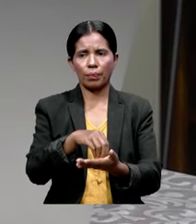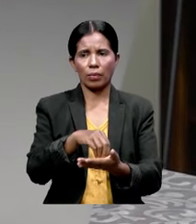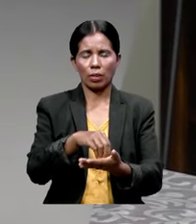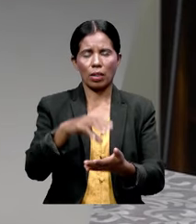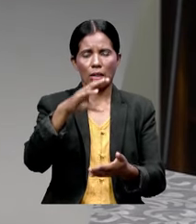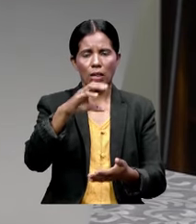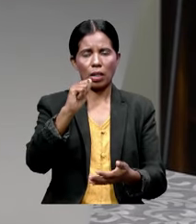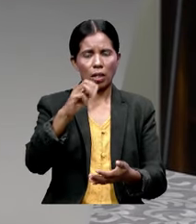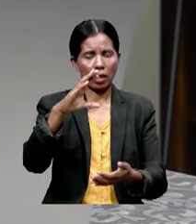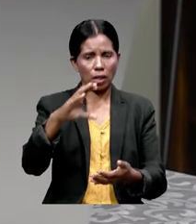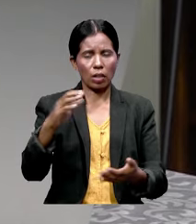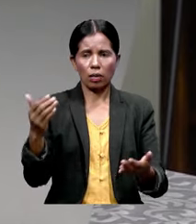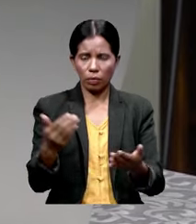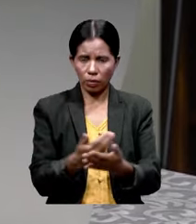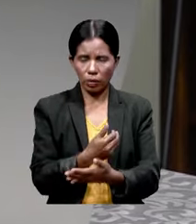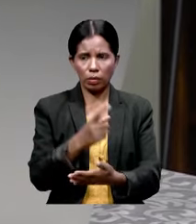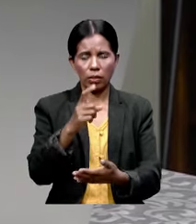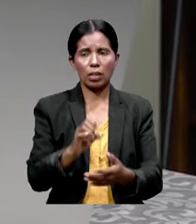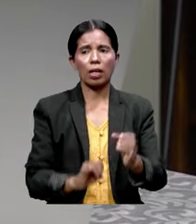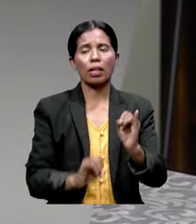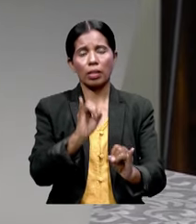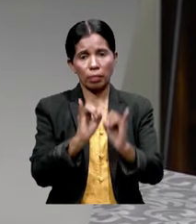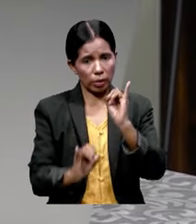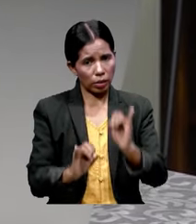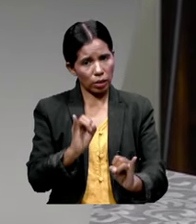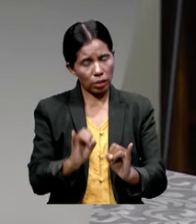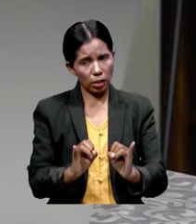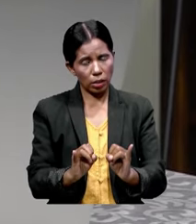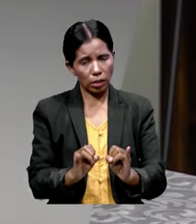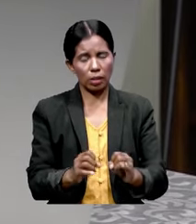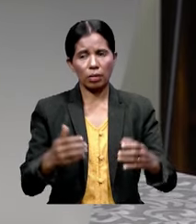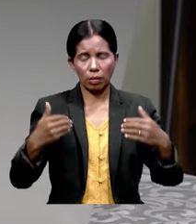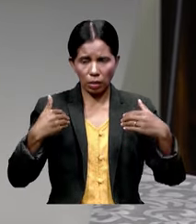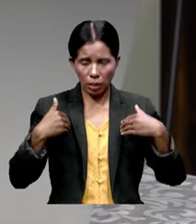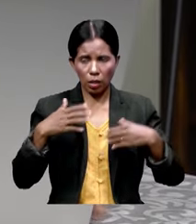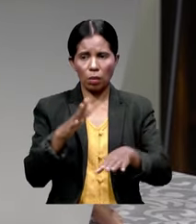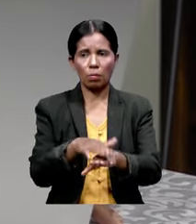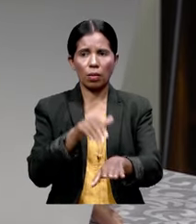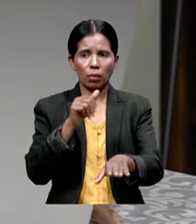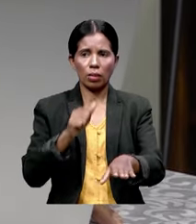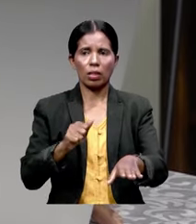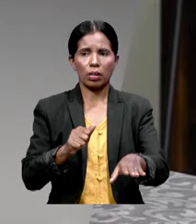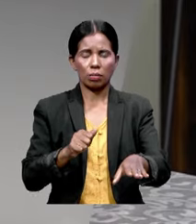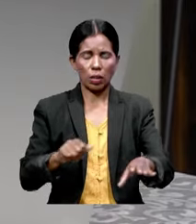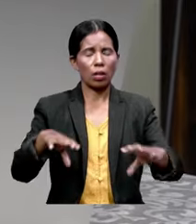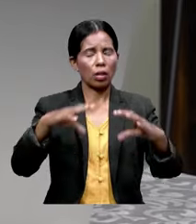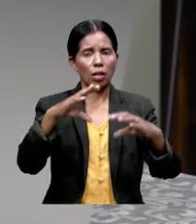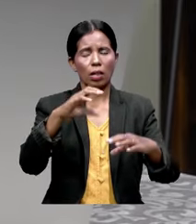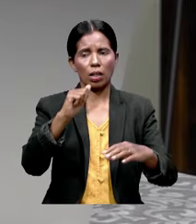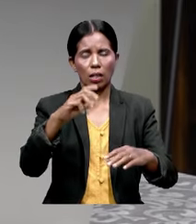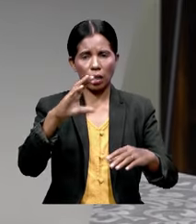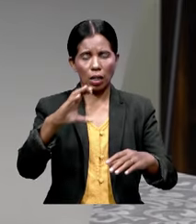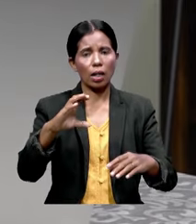comissão eventual, né? Independente. Atu bele iha recrutamento ba iha komisaru nia rasik. Atu